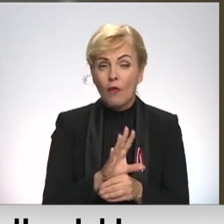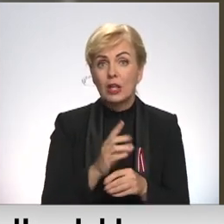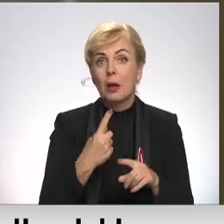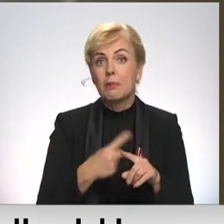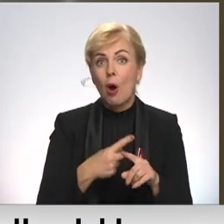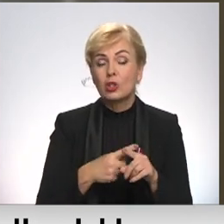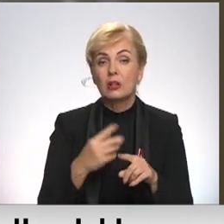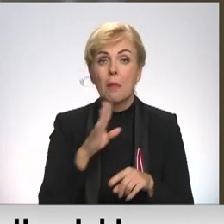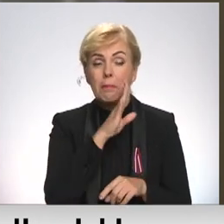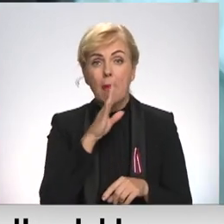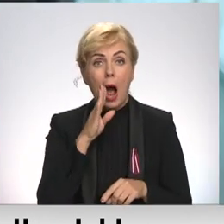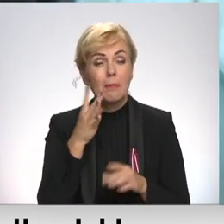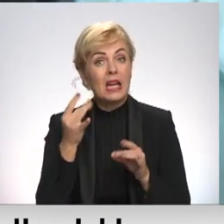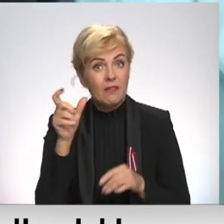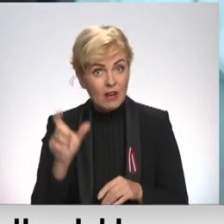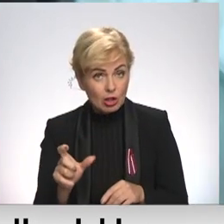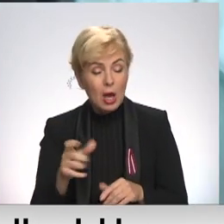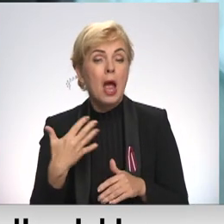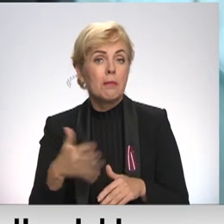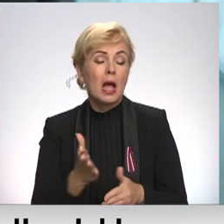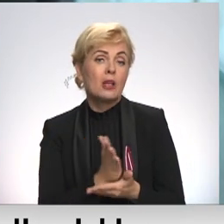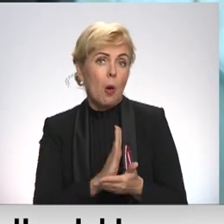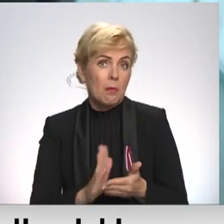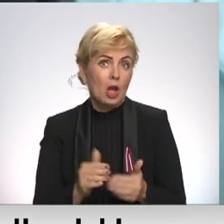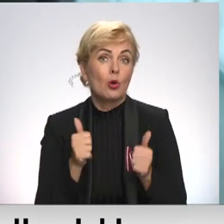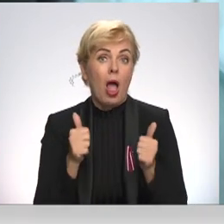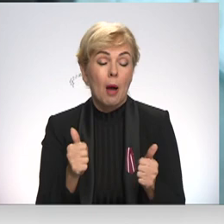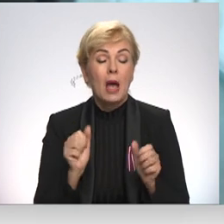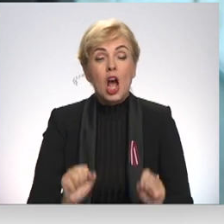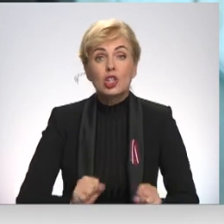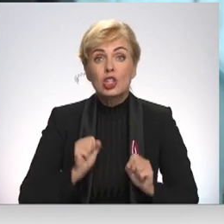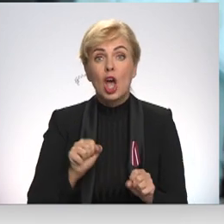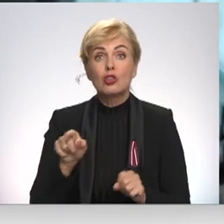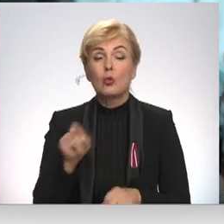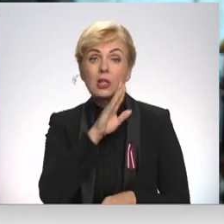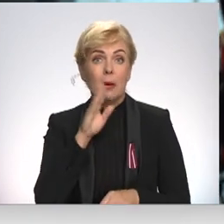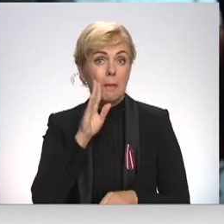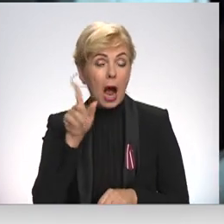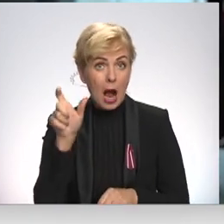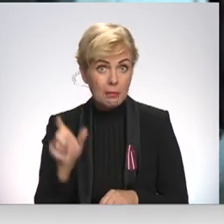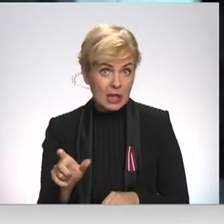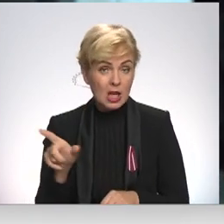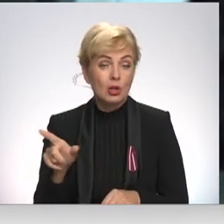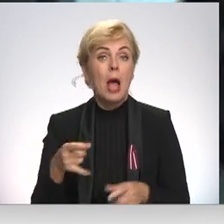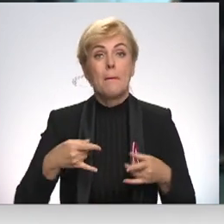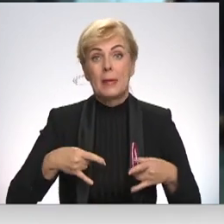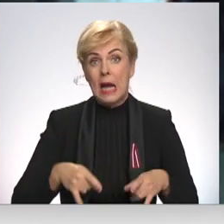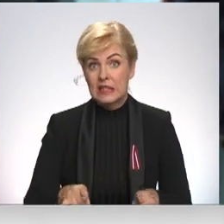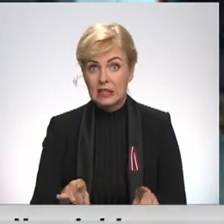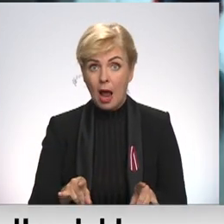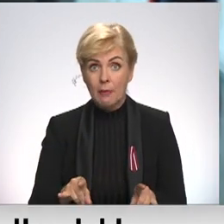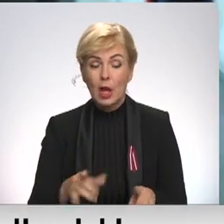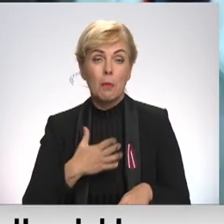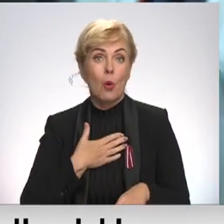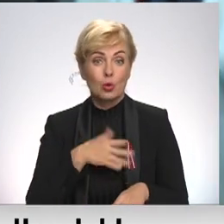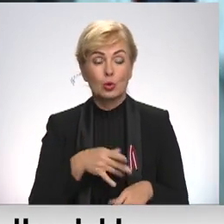pozitīvai māmiņai. Viss gan beidzies labi. Mēs cenšamies tagad šīs māmiņas, kuras mums piedzemdē